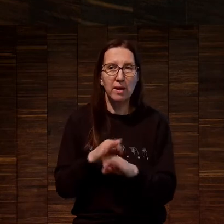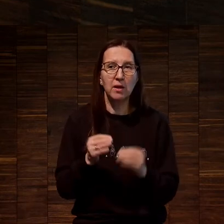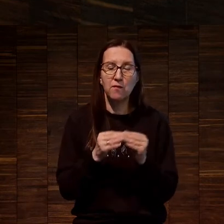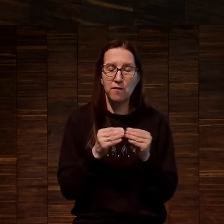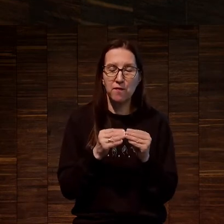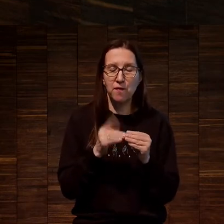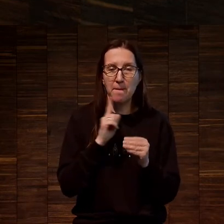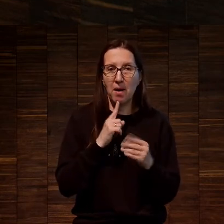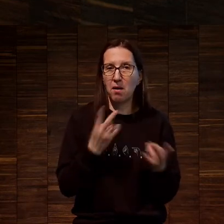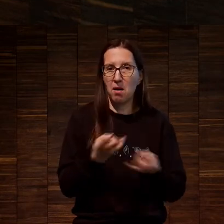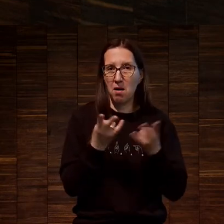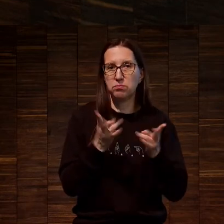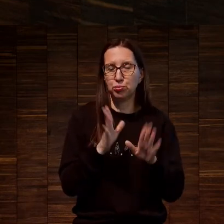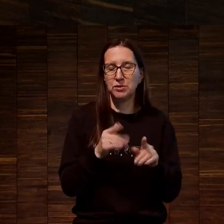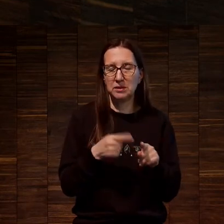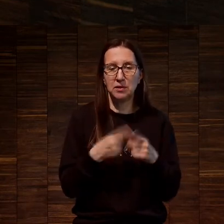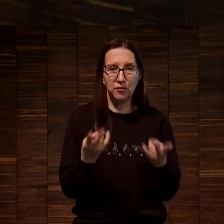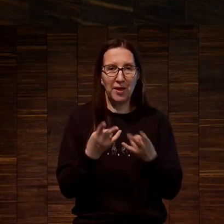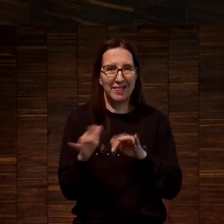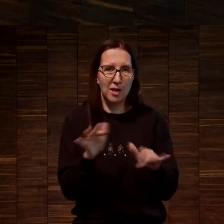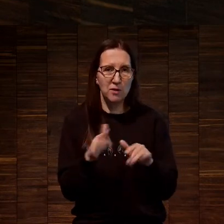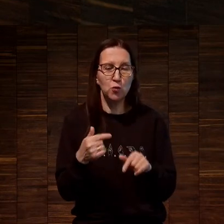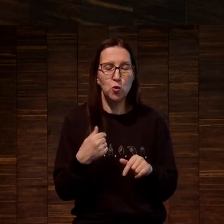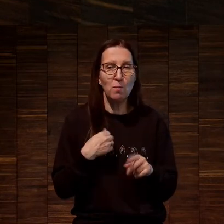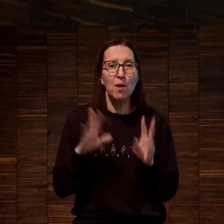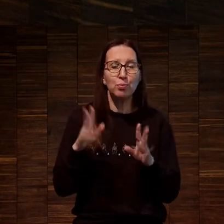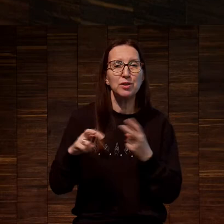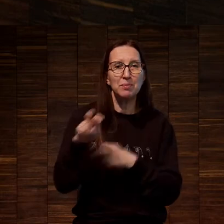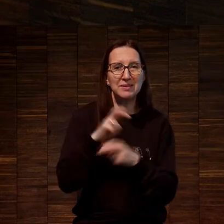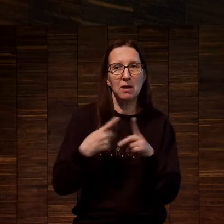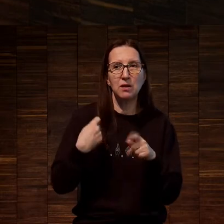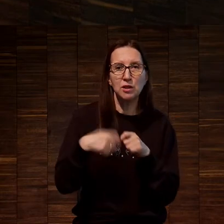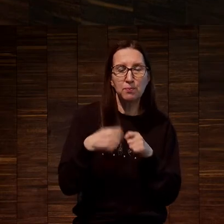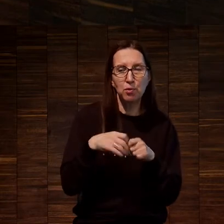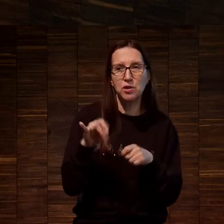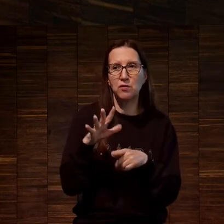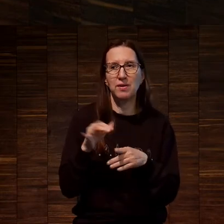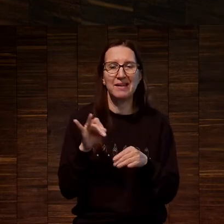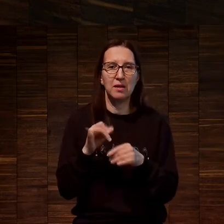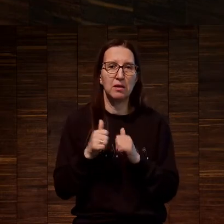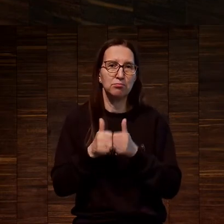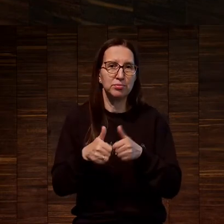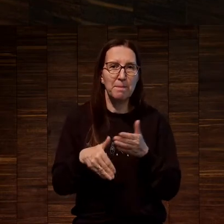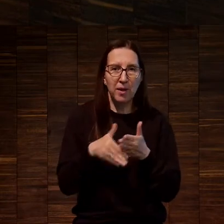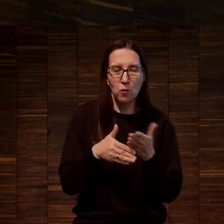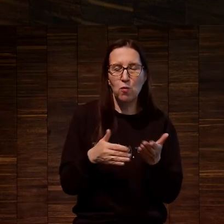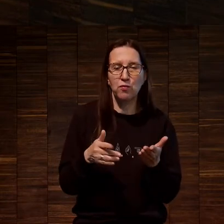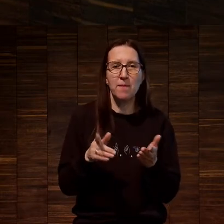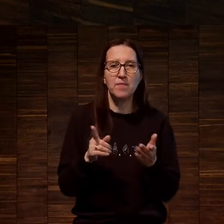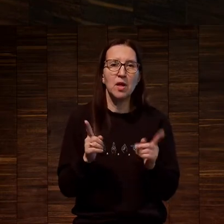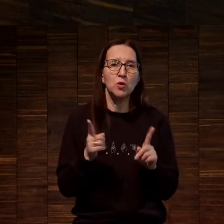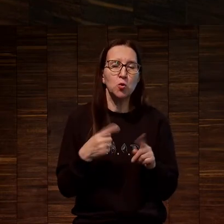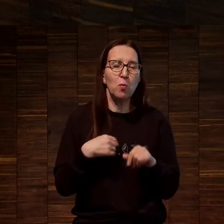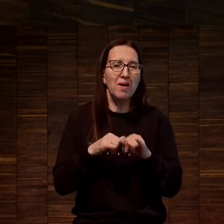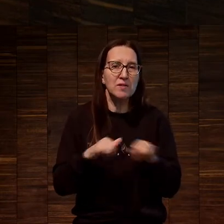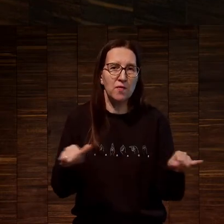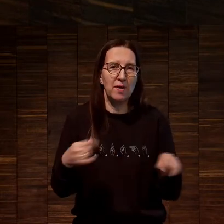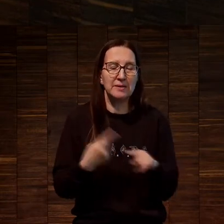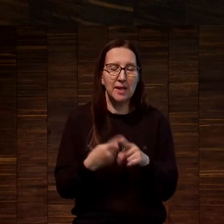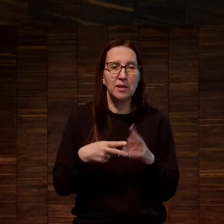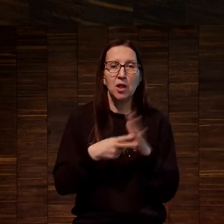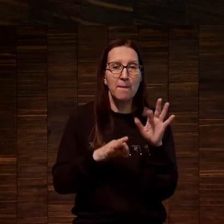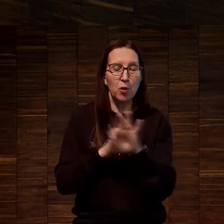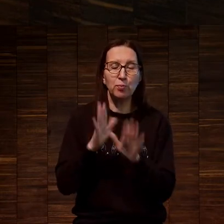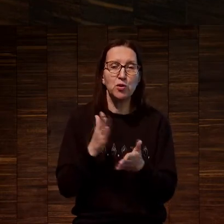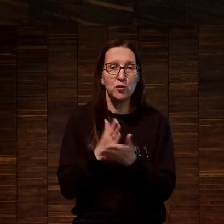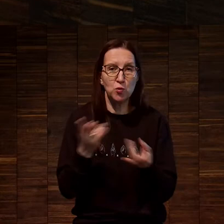открытым, пока у нас хватит энтузиазма, но мы просто будем искать партнеров, спонсоров, чтобы дальше развивать этот проект, потому что без денег как бы, он будет существовать, но он не